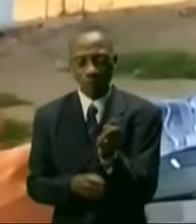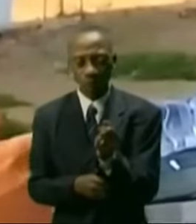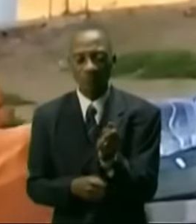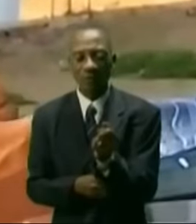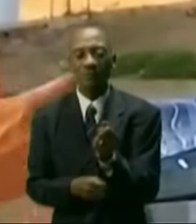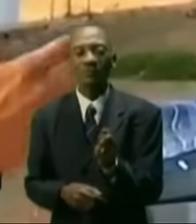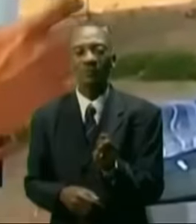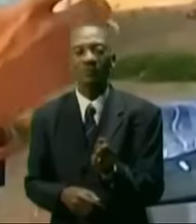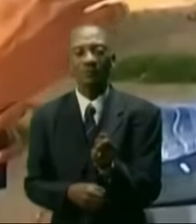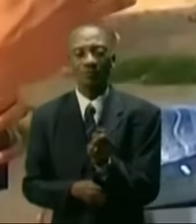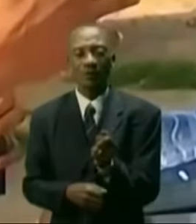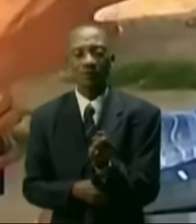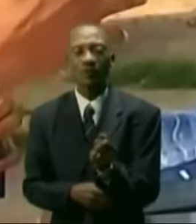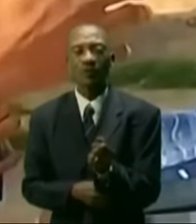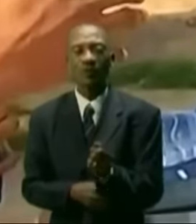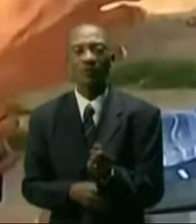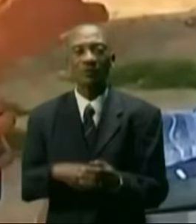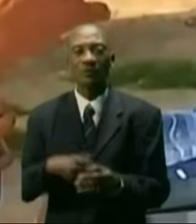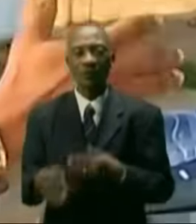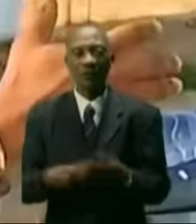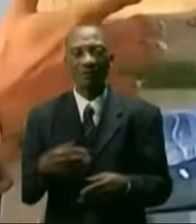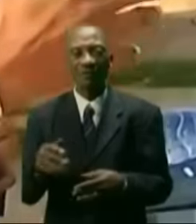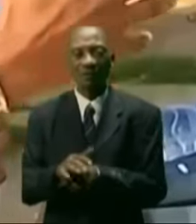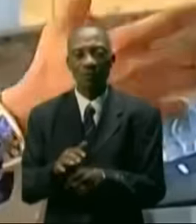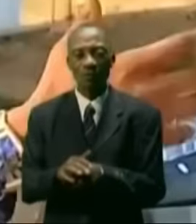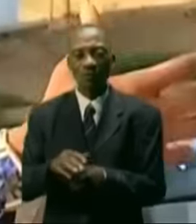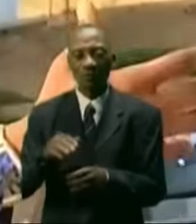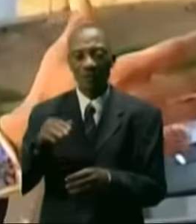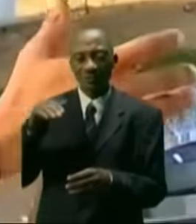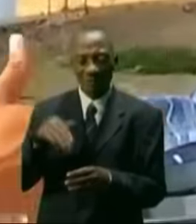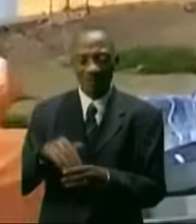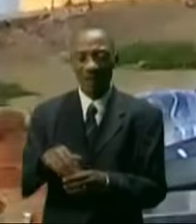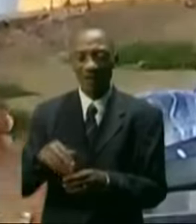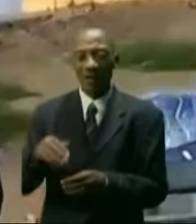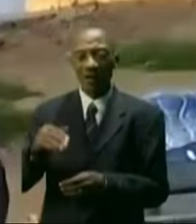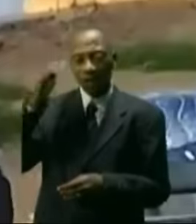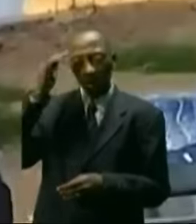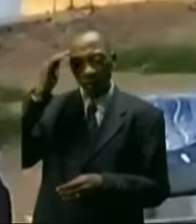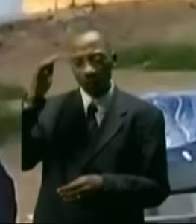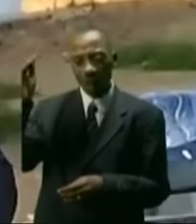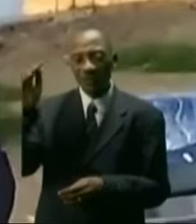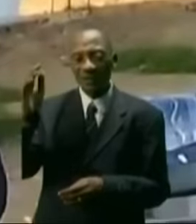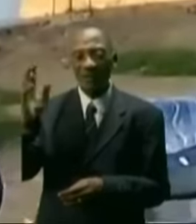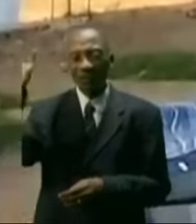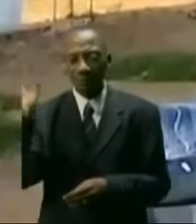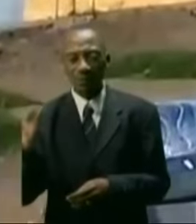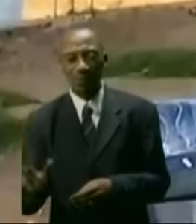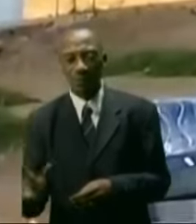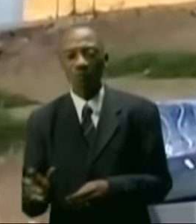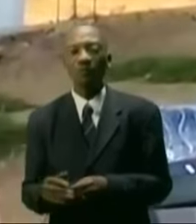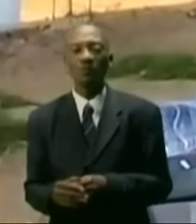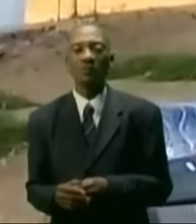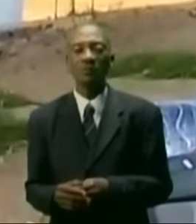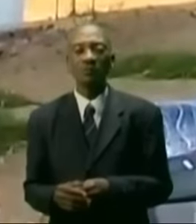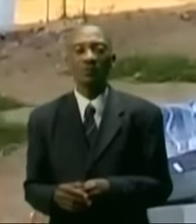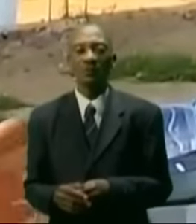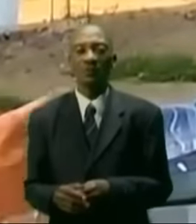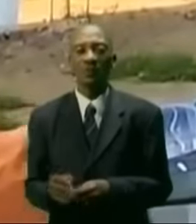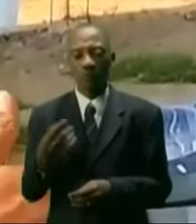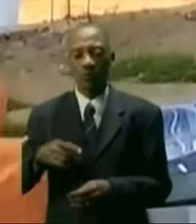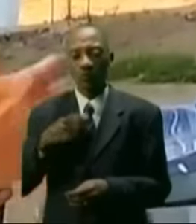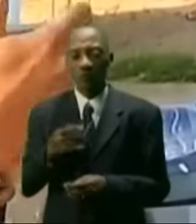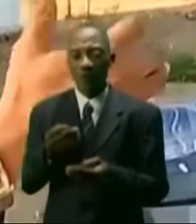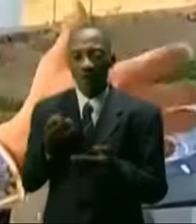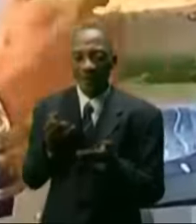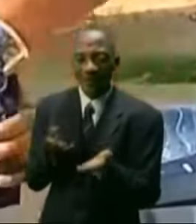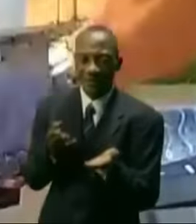l'université a-t-elle fait pour eux, pour que leur avenir soit rassuré, pour qu'ils n'aillent